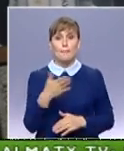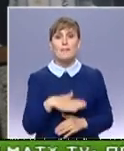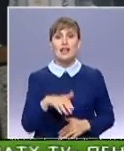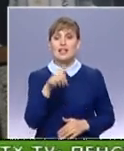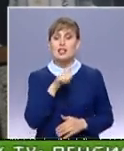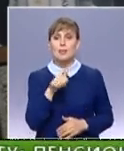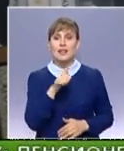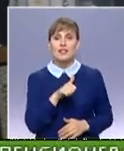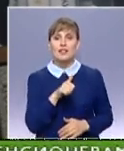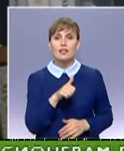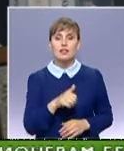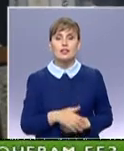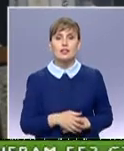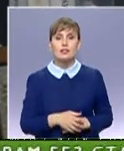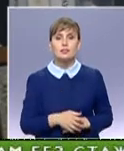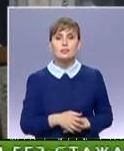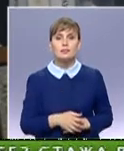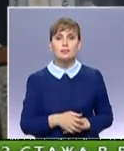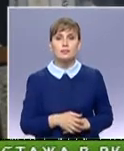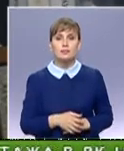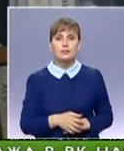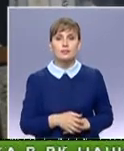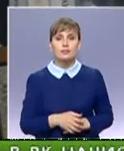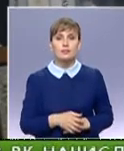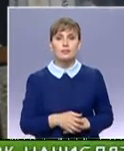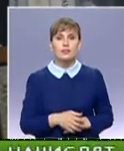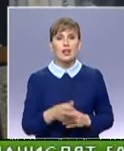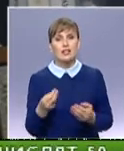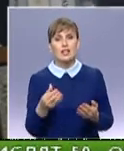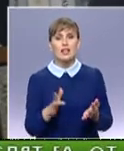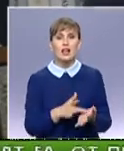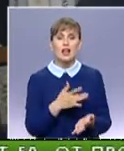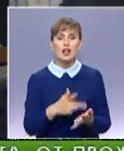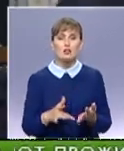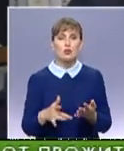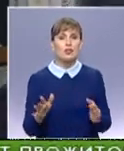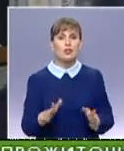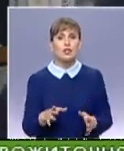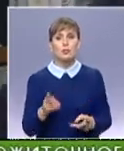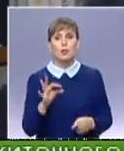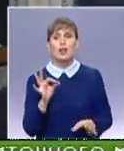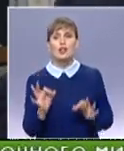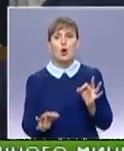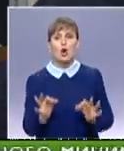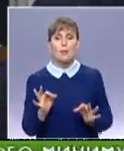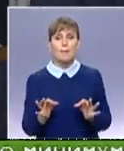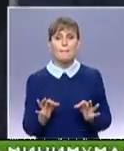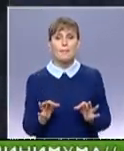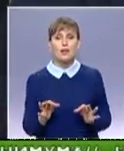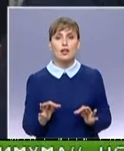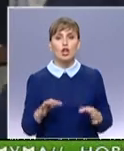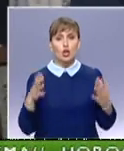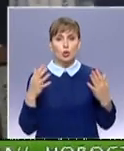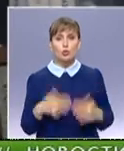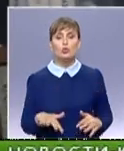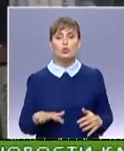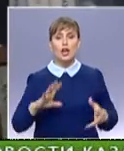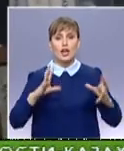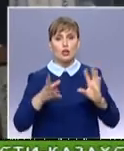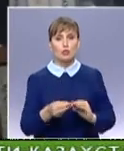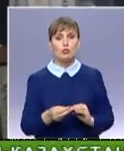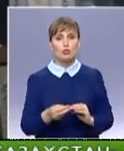испытывали. То есть не то, что там расчетом по нормам, а уже тут